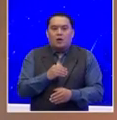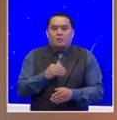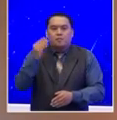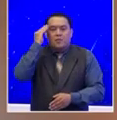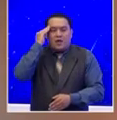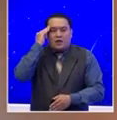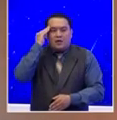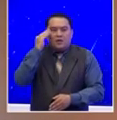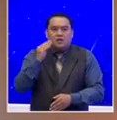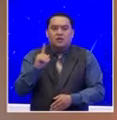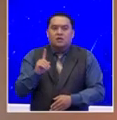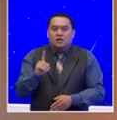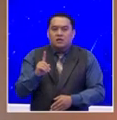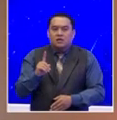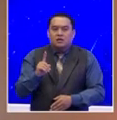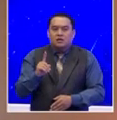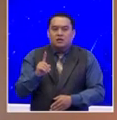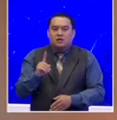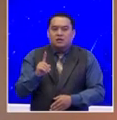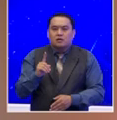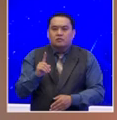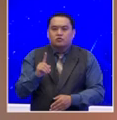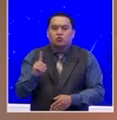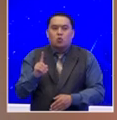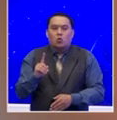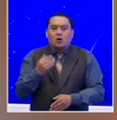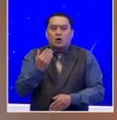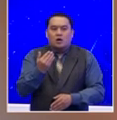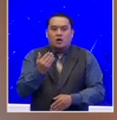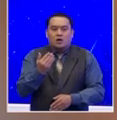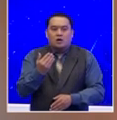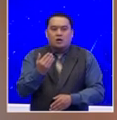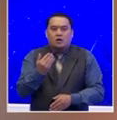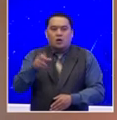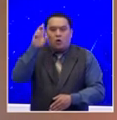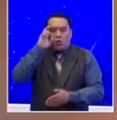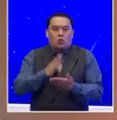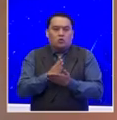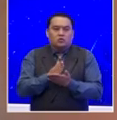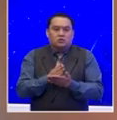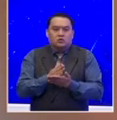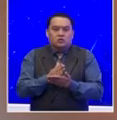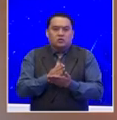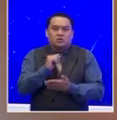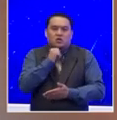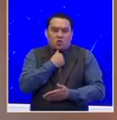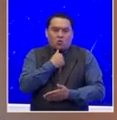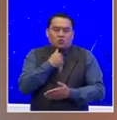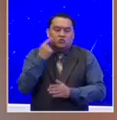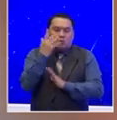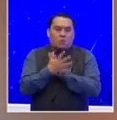меры. И от безысходности, получается, да, вот, там, госслужащий, например, не хочет это делать, на самом деле, все